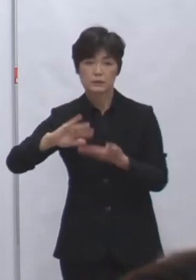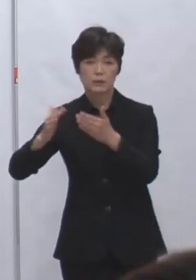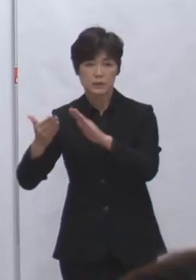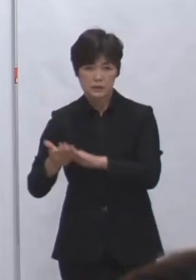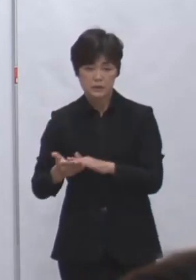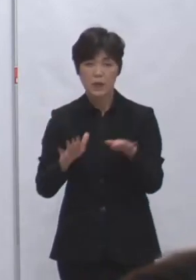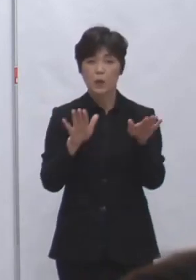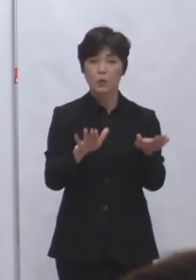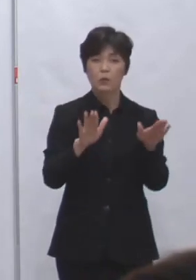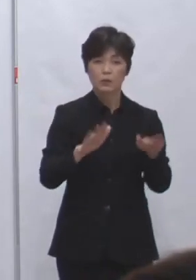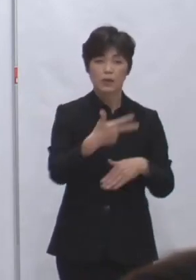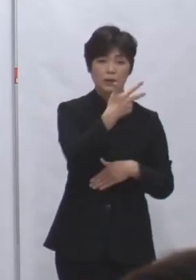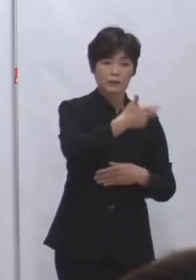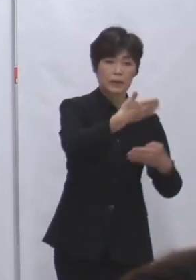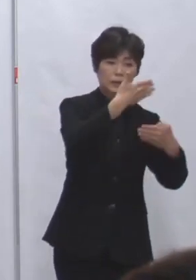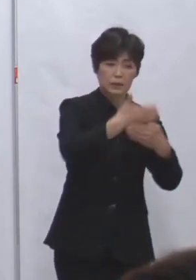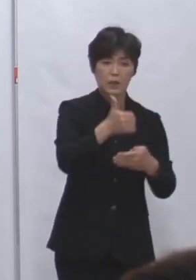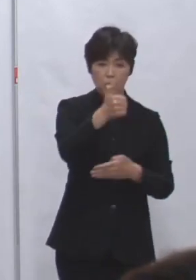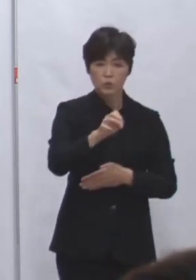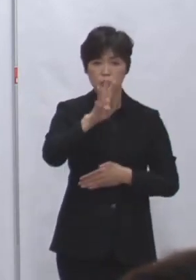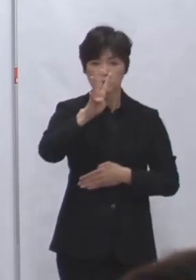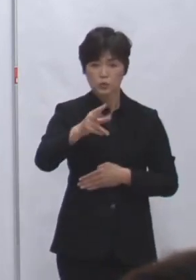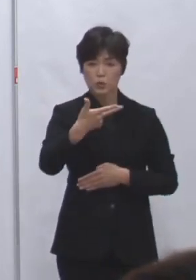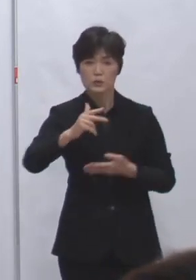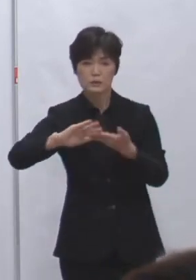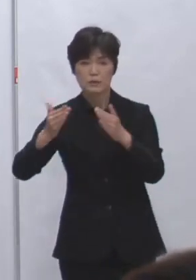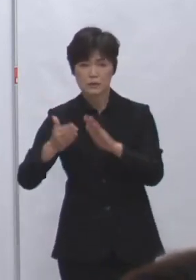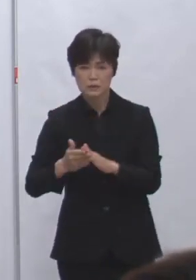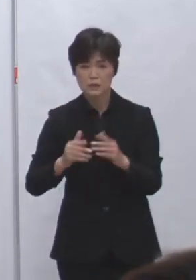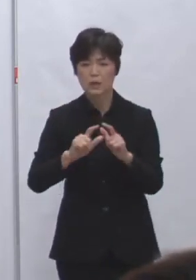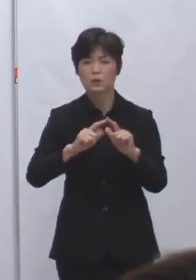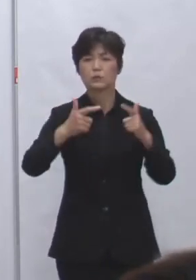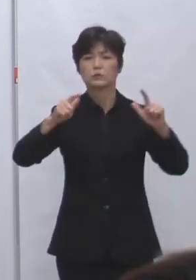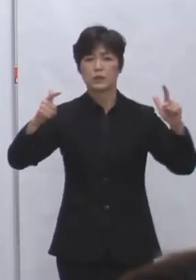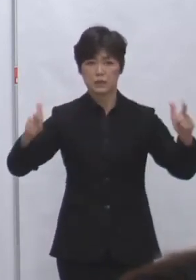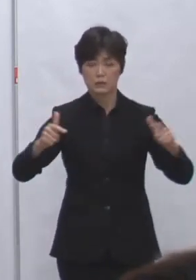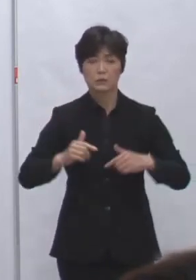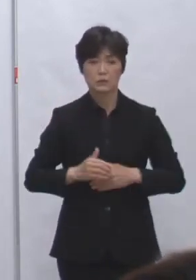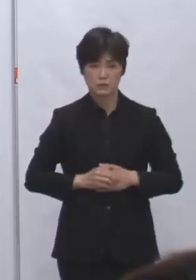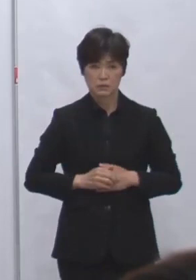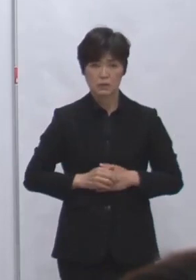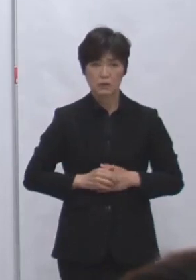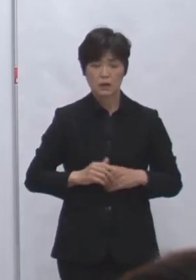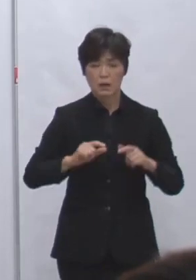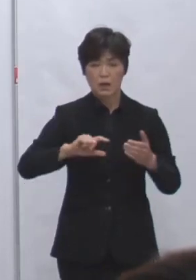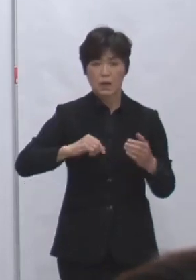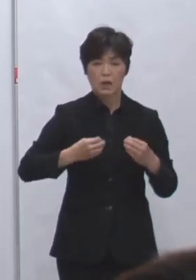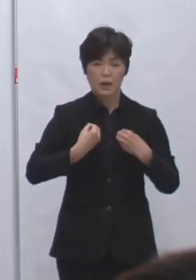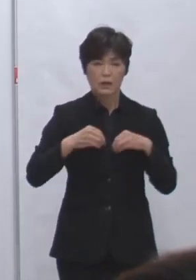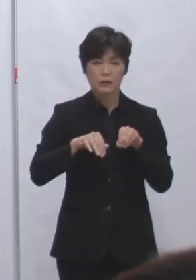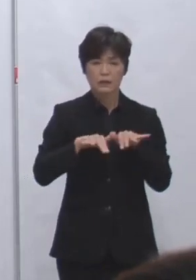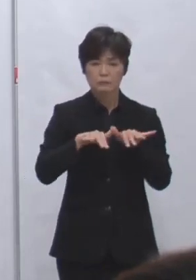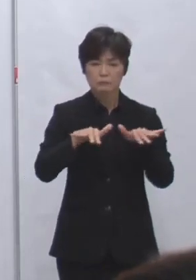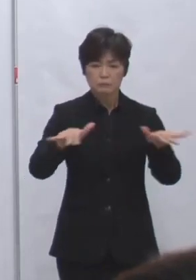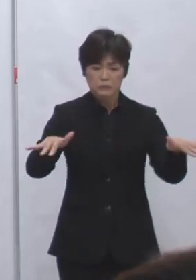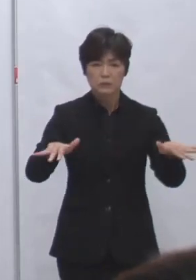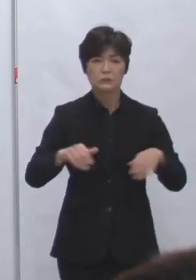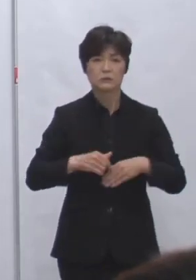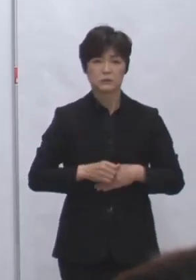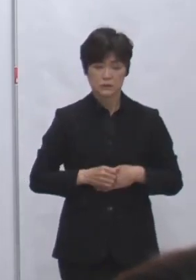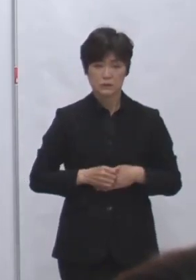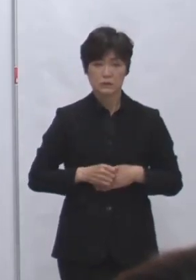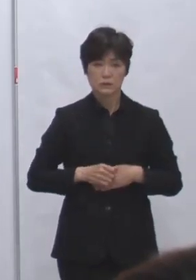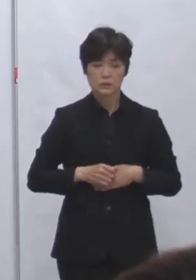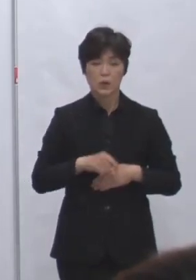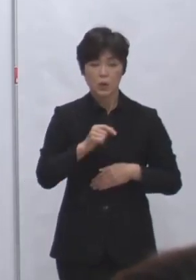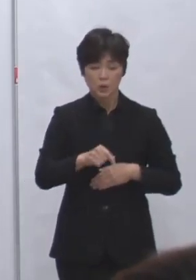れども、今回は7県で54市町と倍以上に増えております。感染拡大地域が拡大しております。これらの感染拡